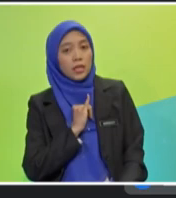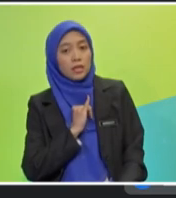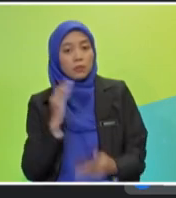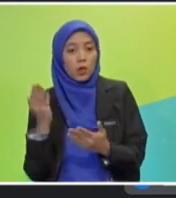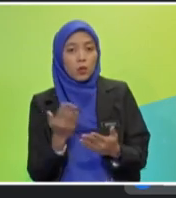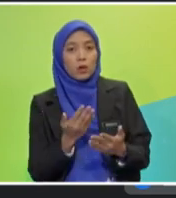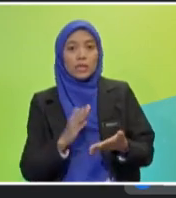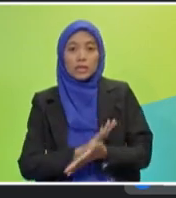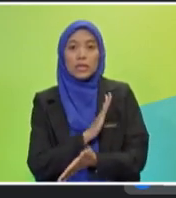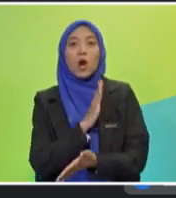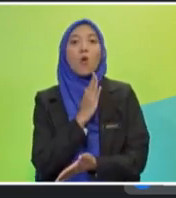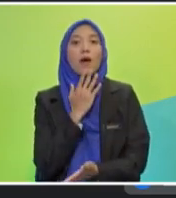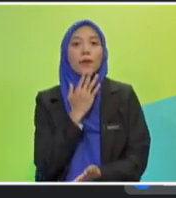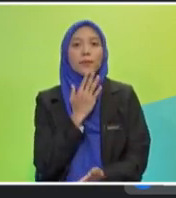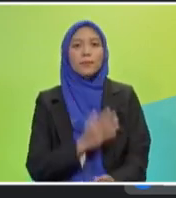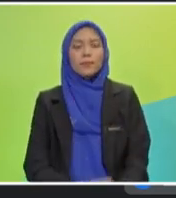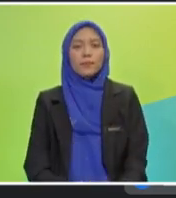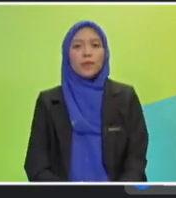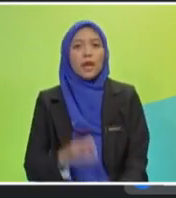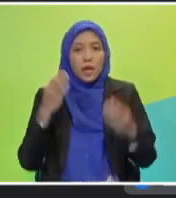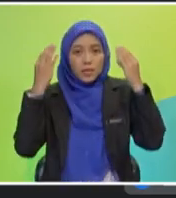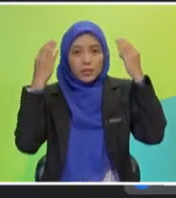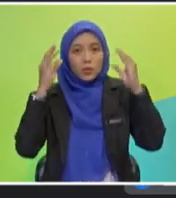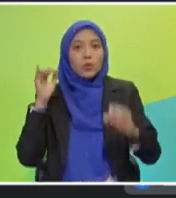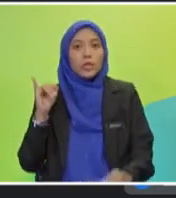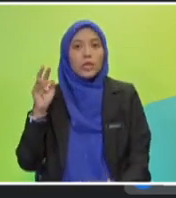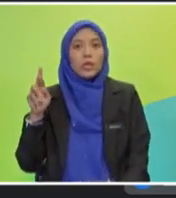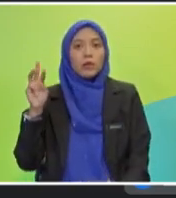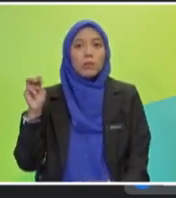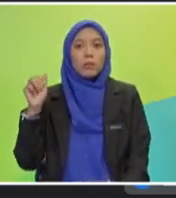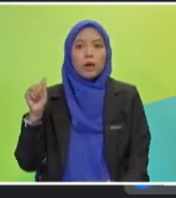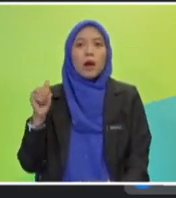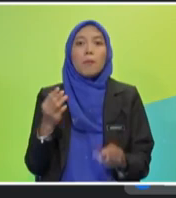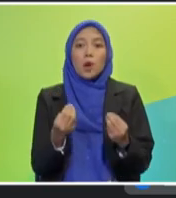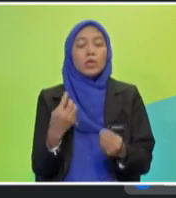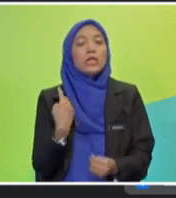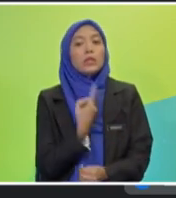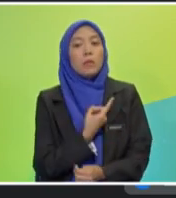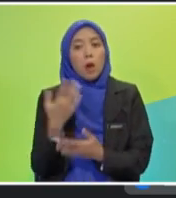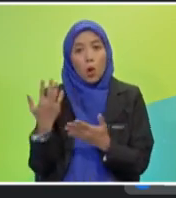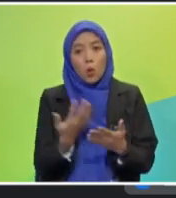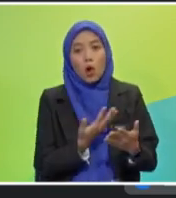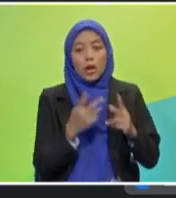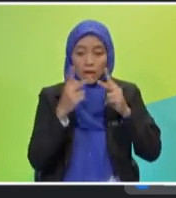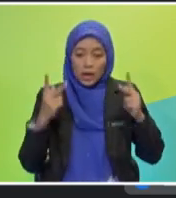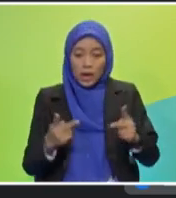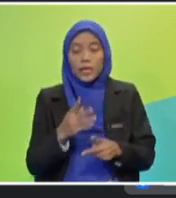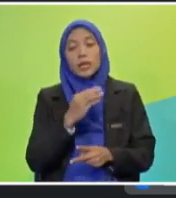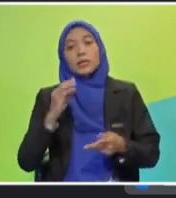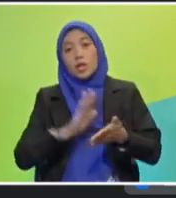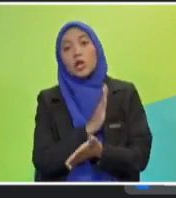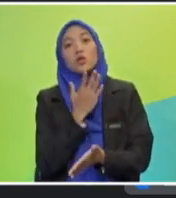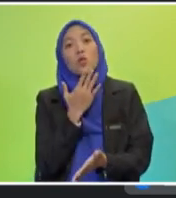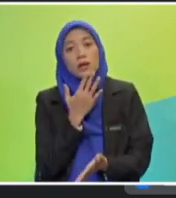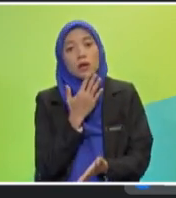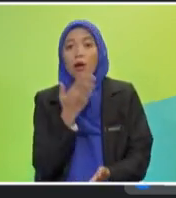Sekali lagi, Cikgu Irma meminta kita membawa kad Manila dan kertas warna. Kamu bawa